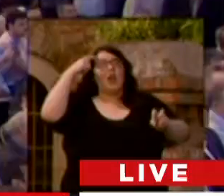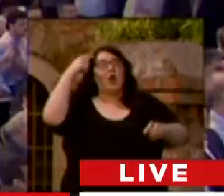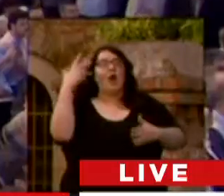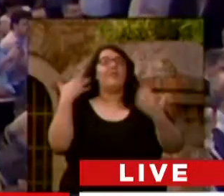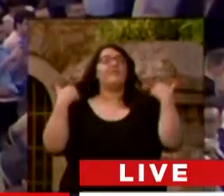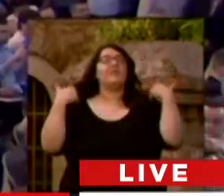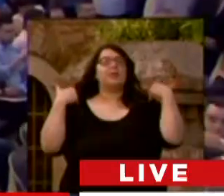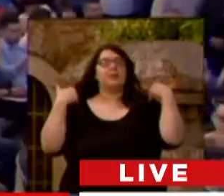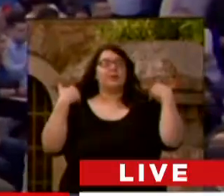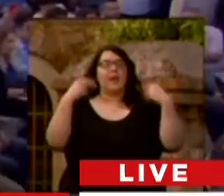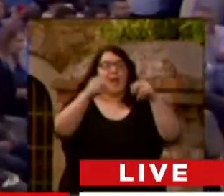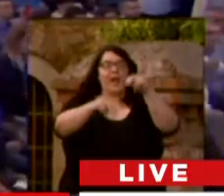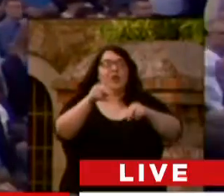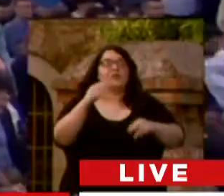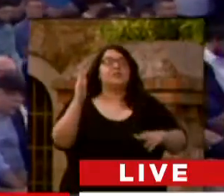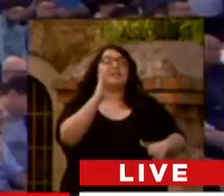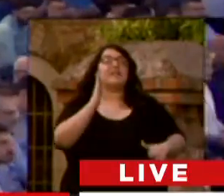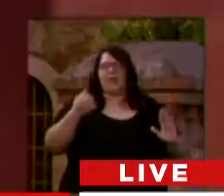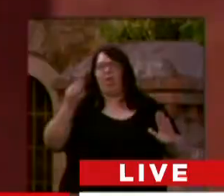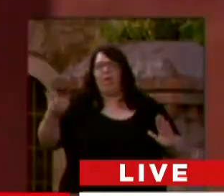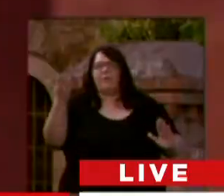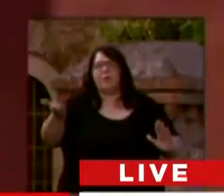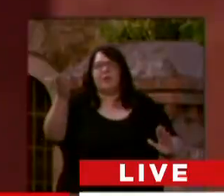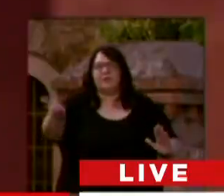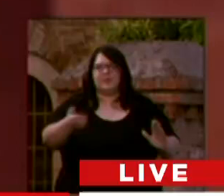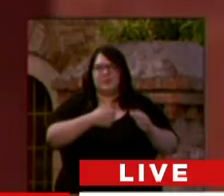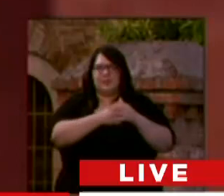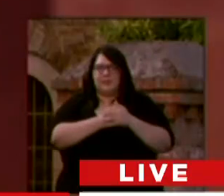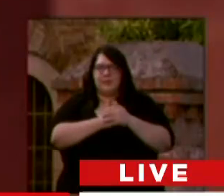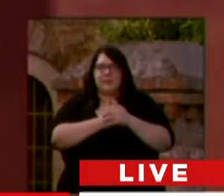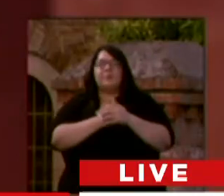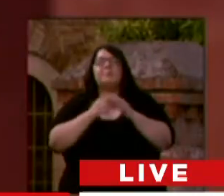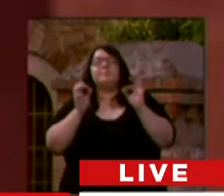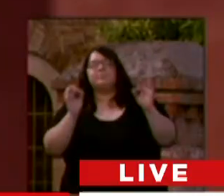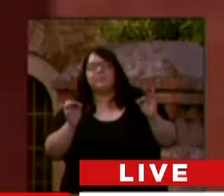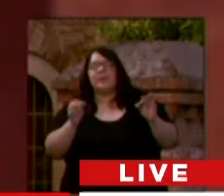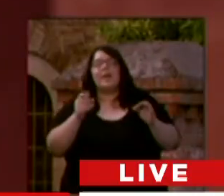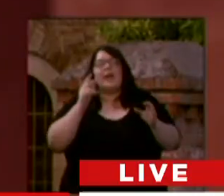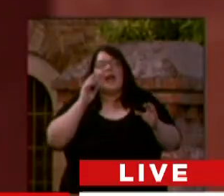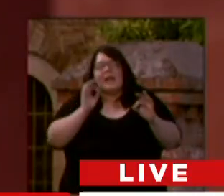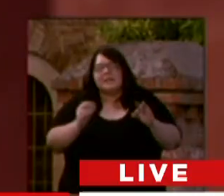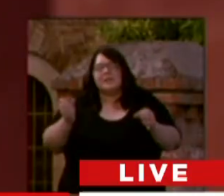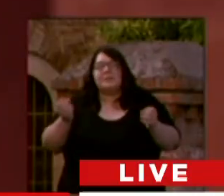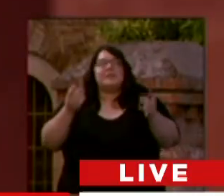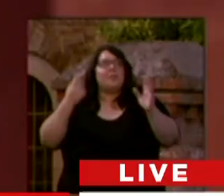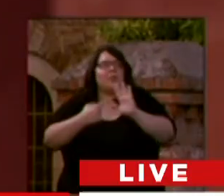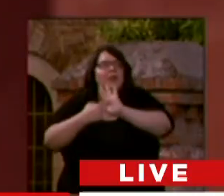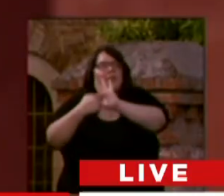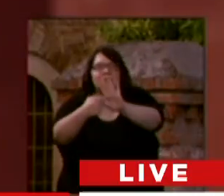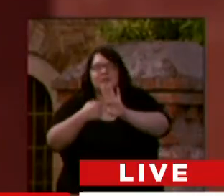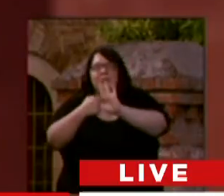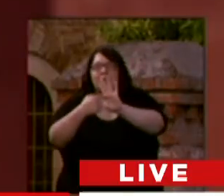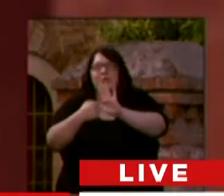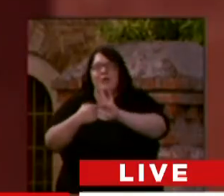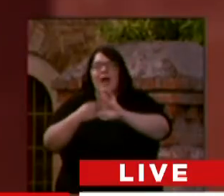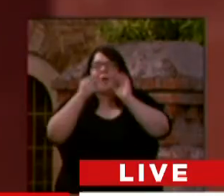που κάνει είναι να διαστρεβλώνει τις θέσεις και τα λόγια του. Μην έχοντας τίποτα θετικό να επιδείξουν, να επιμένουν να διαστρεβλώνουν